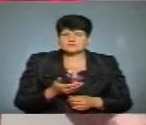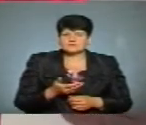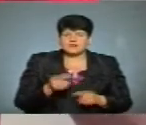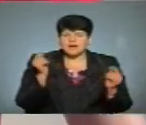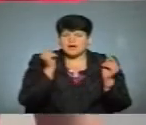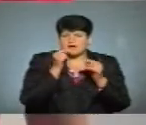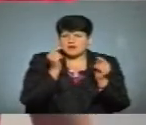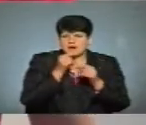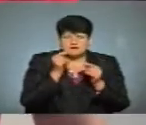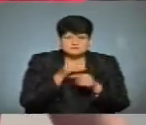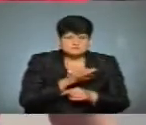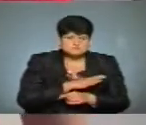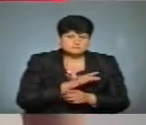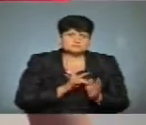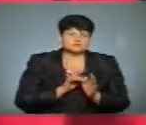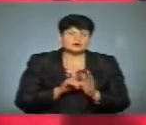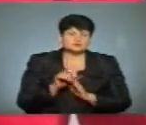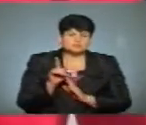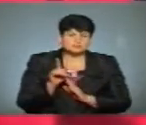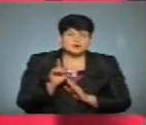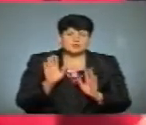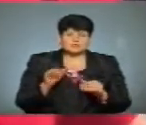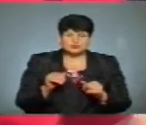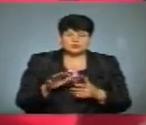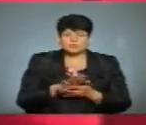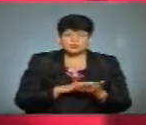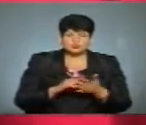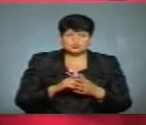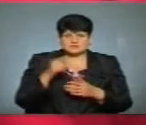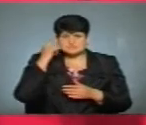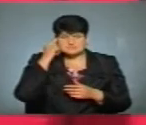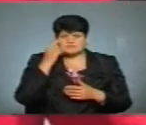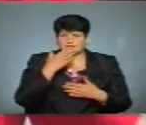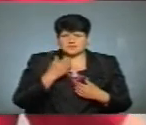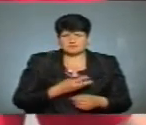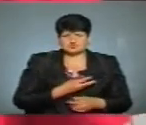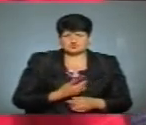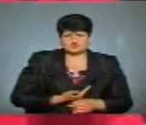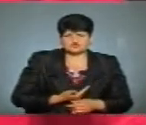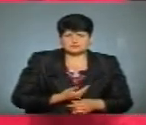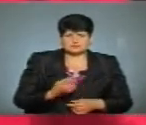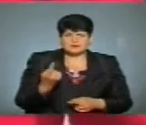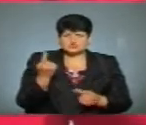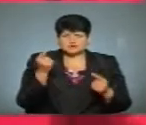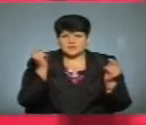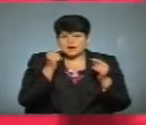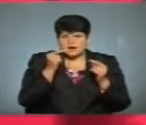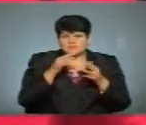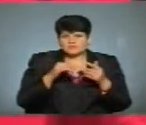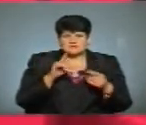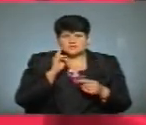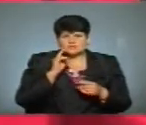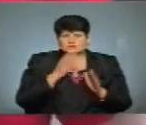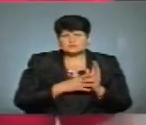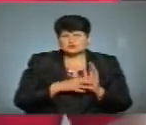кайф такий спочатку, а потім... Руйнується психіка, нема бажання жити. Спочатку перший кайф, а потім... Це юність